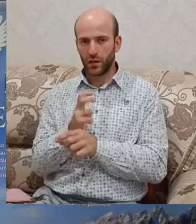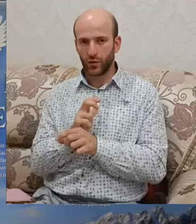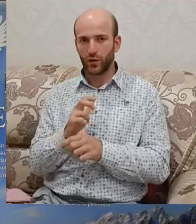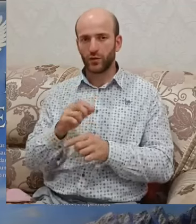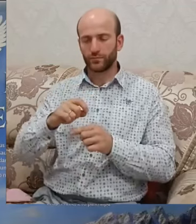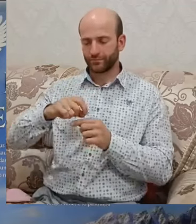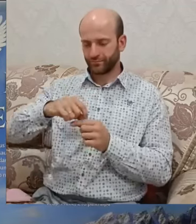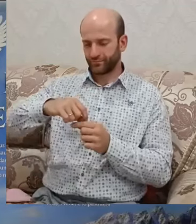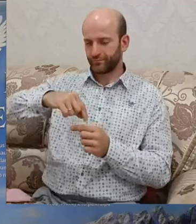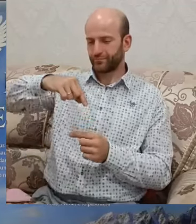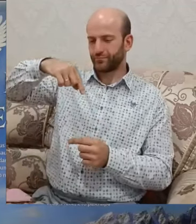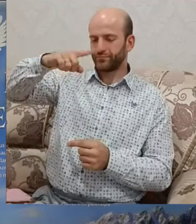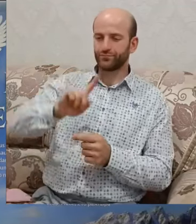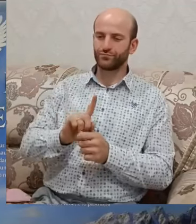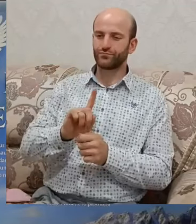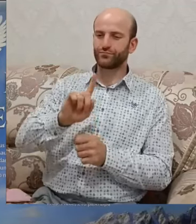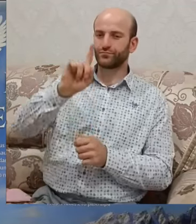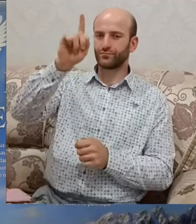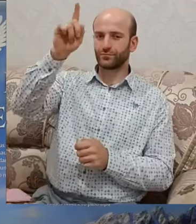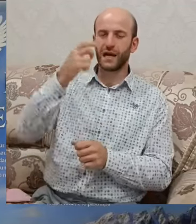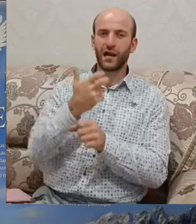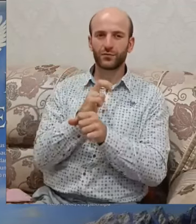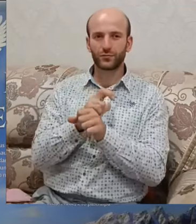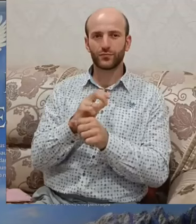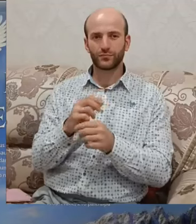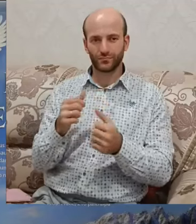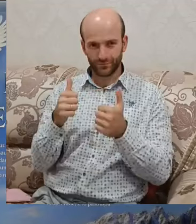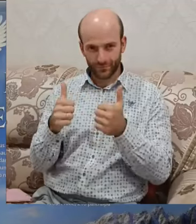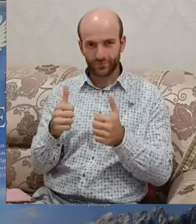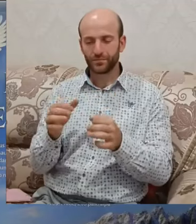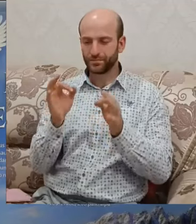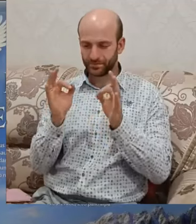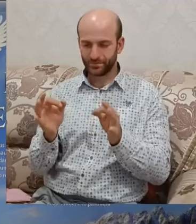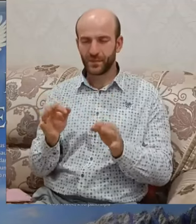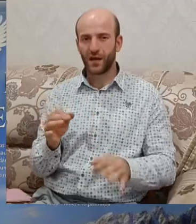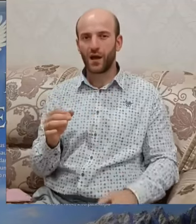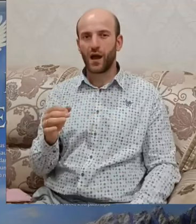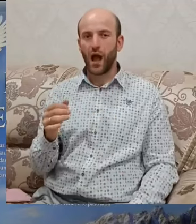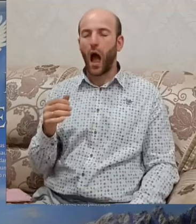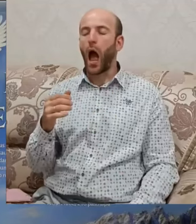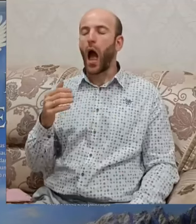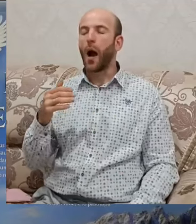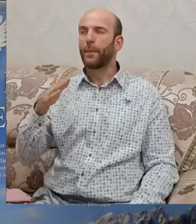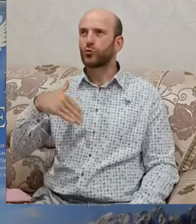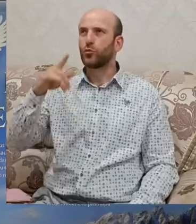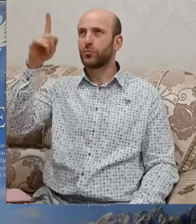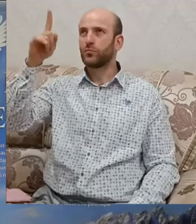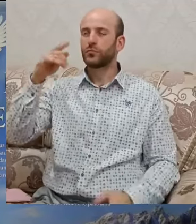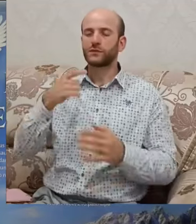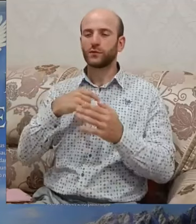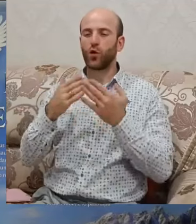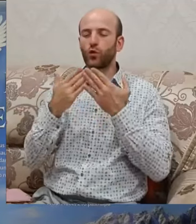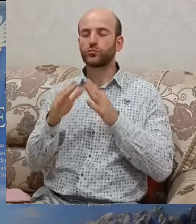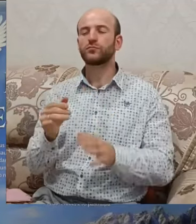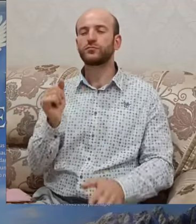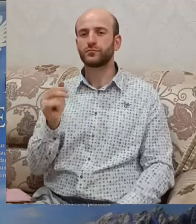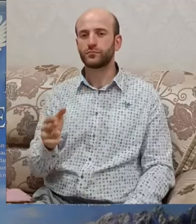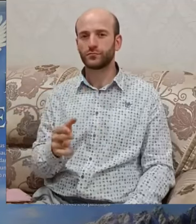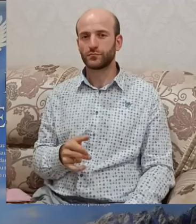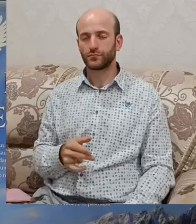ir visi lapai ir visa kita. И все остальное. Kaip jis apsireiškė vėliau? Как он открыл себя позже? Ta pati dvasia, bet kitų